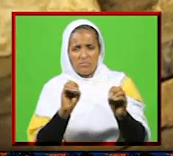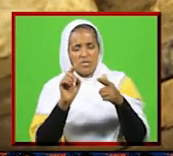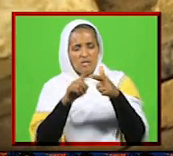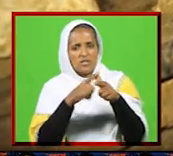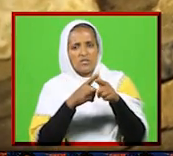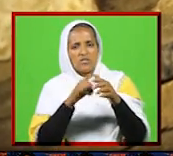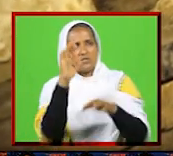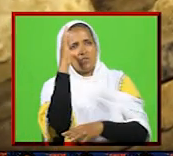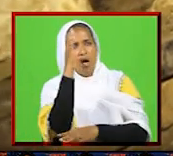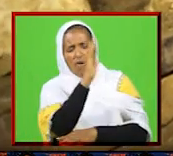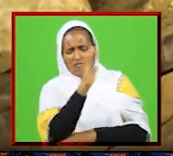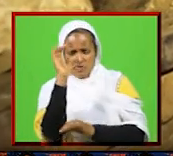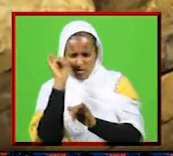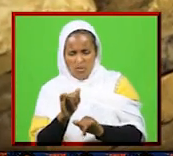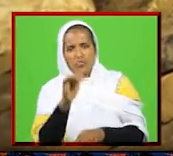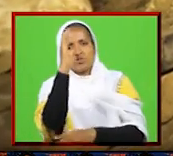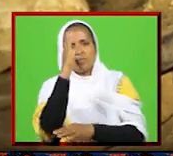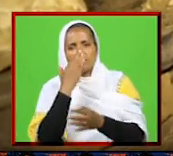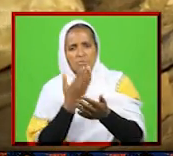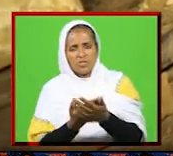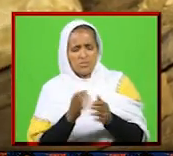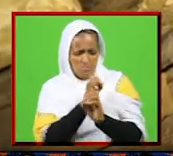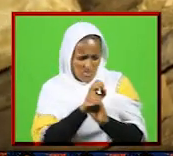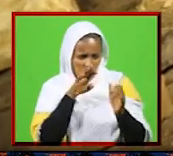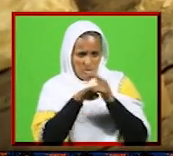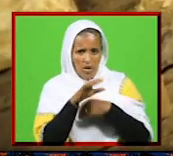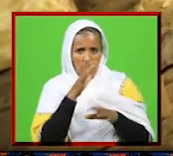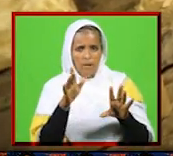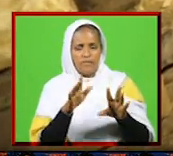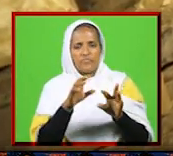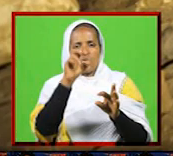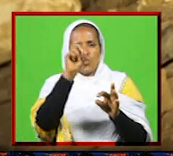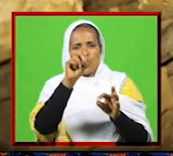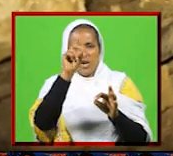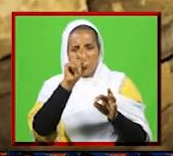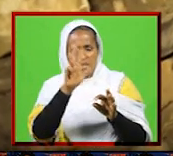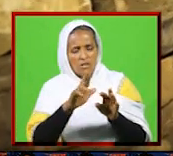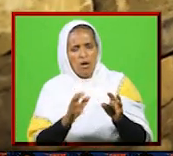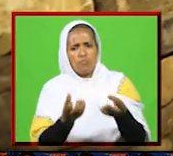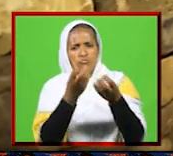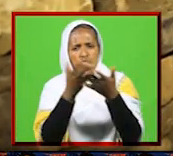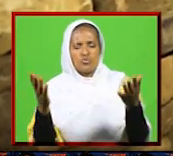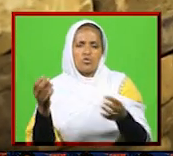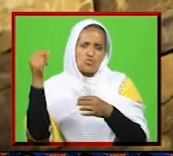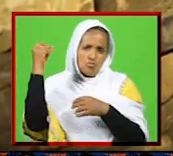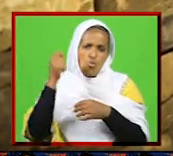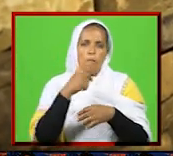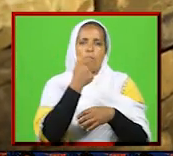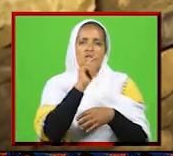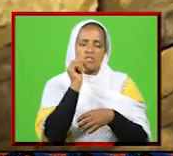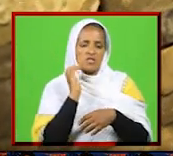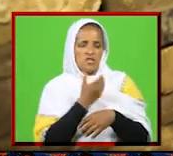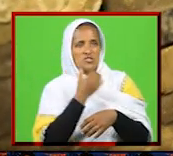በቃ እንግዲህ ያው ዛፎቹም እንዳሉ ነው ያሉ እግዚአብሔር ይመስገን እንስሳ ምንም ሳይገባበት ወይራዎቹ ምኖቹ